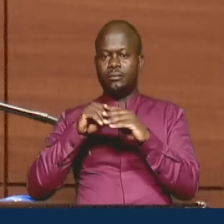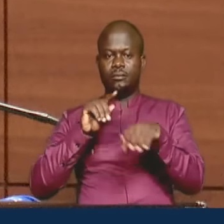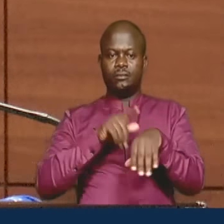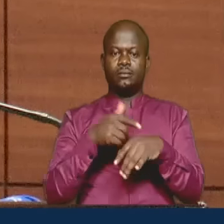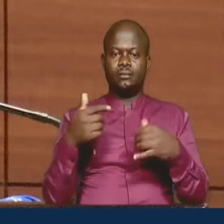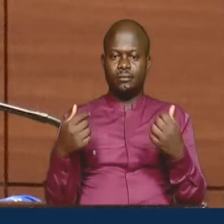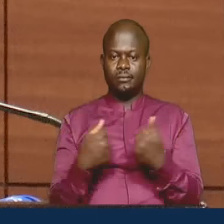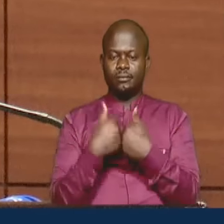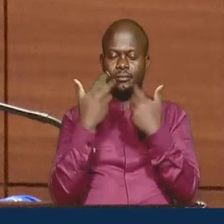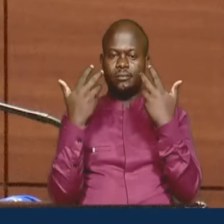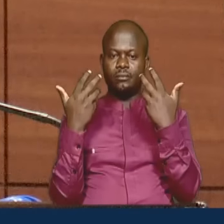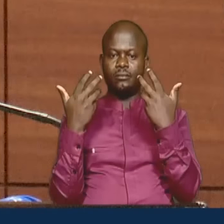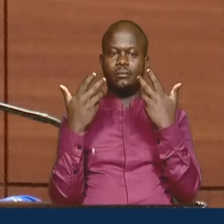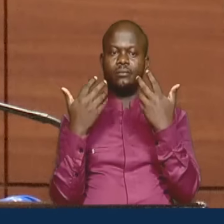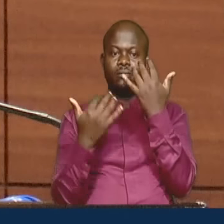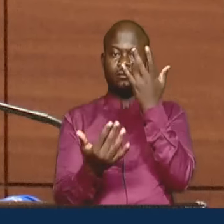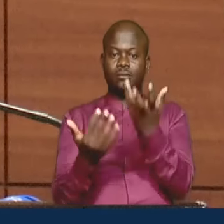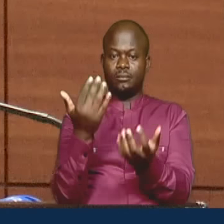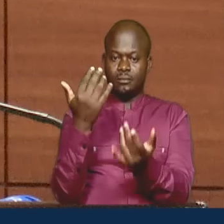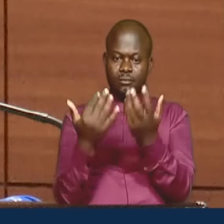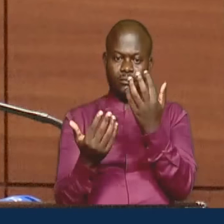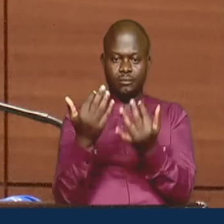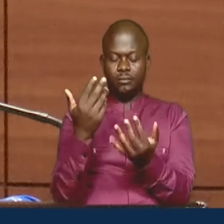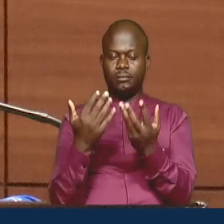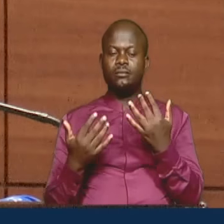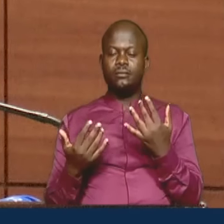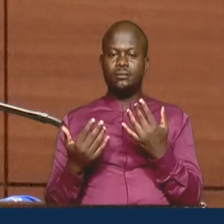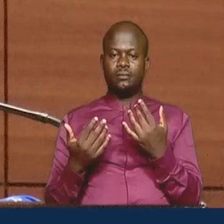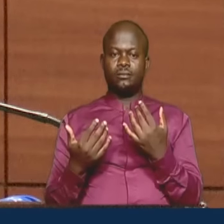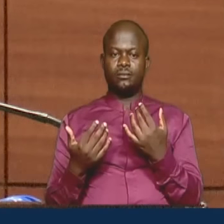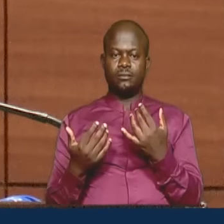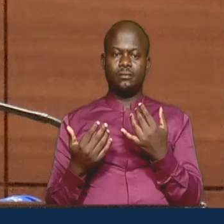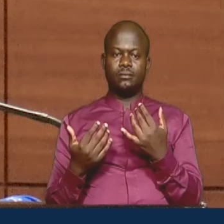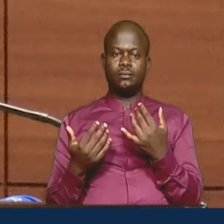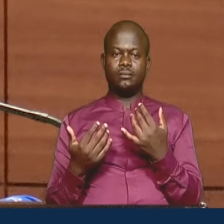cy'ibiza, inkongi z'umuriro, Rwanda